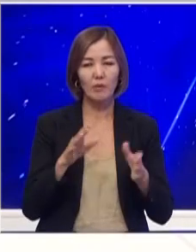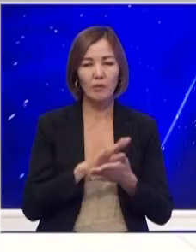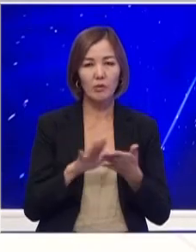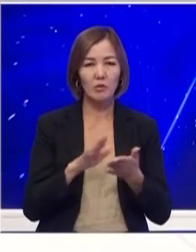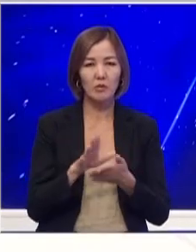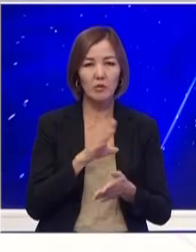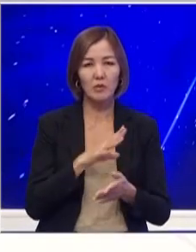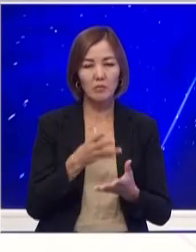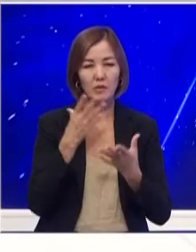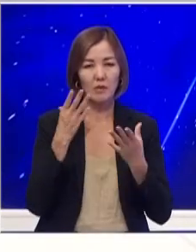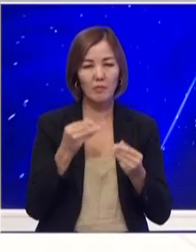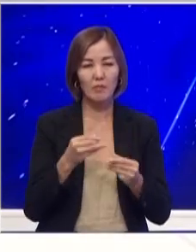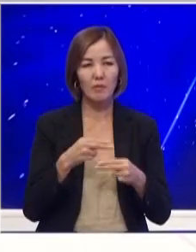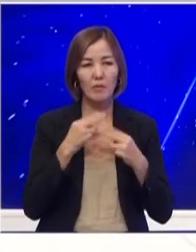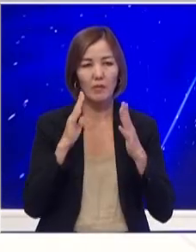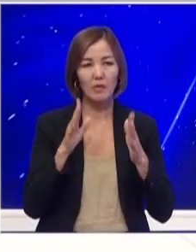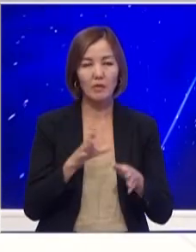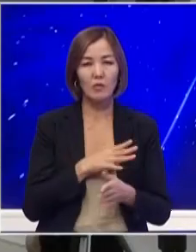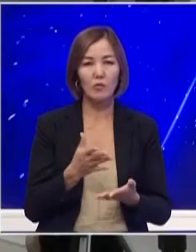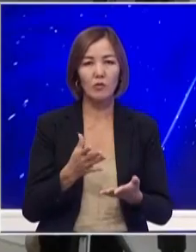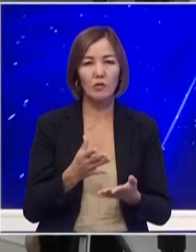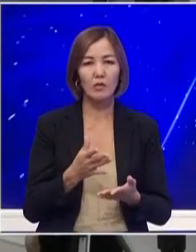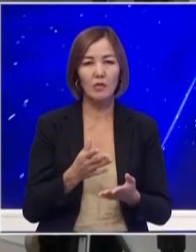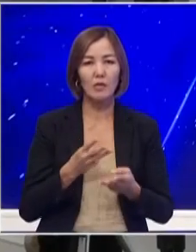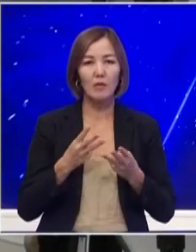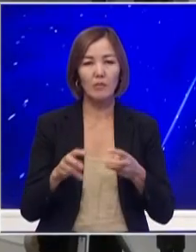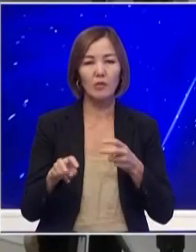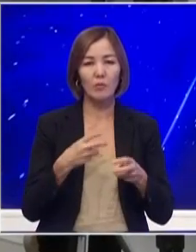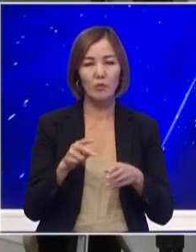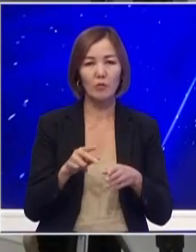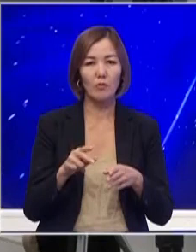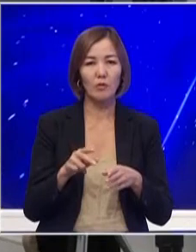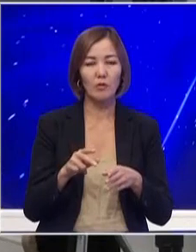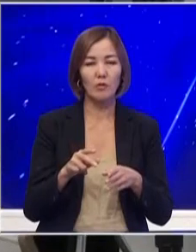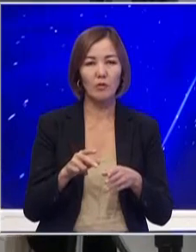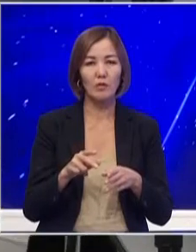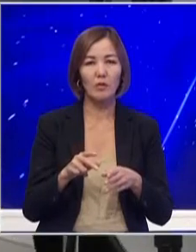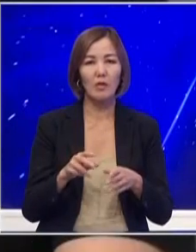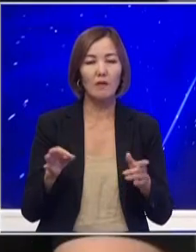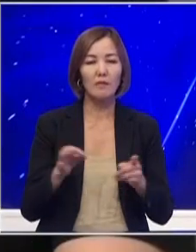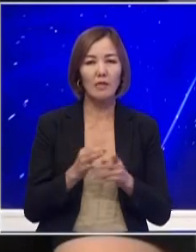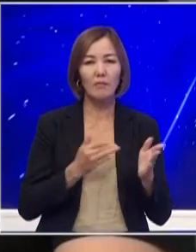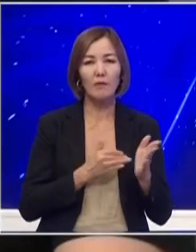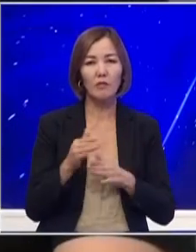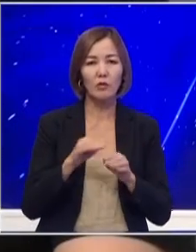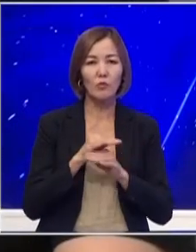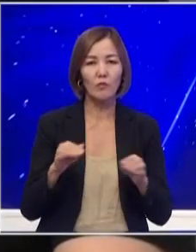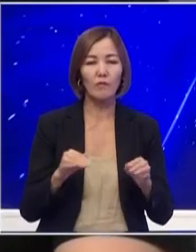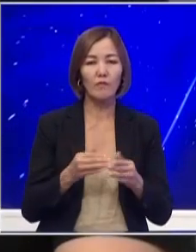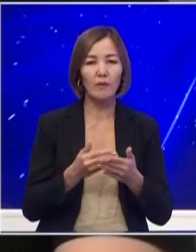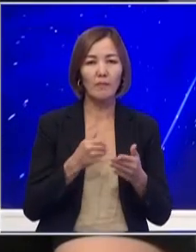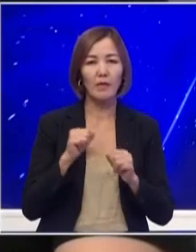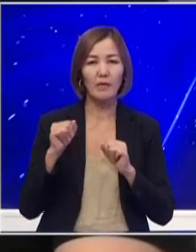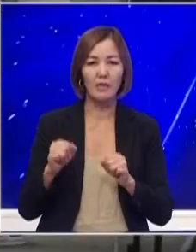приборами, забывают о мерах предосторожности, да и само печное оборудование со временем приходит в негодность. В целях повышения уровня